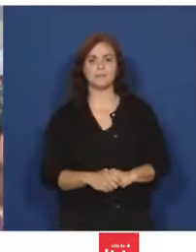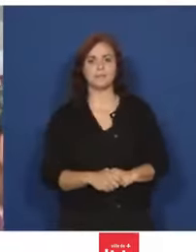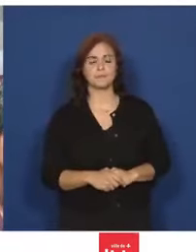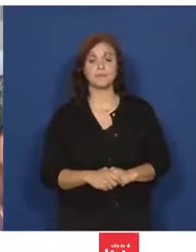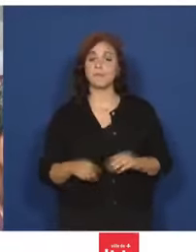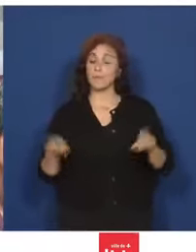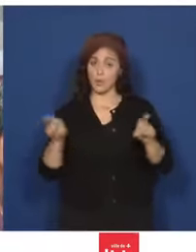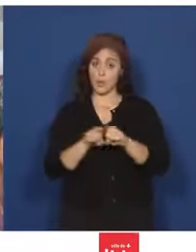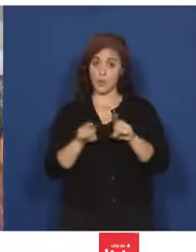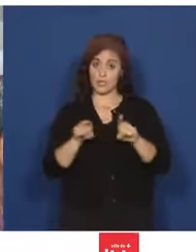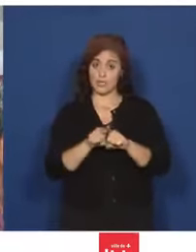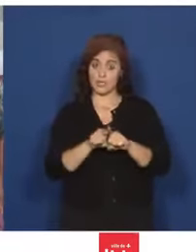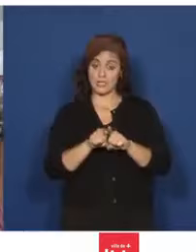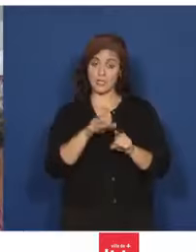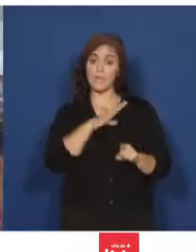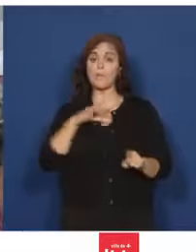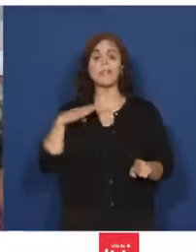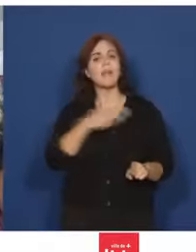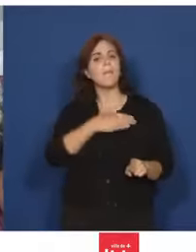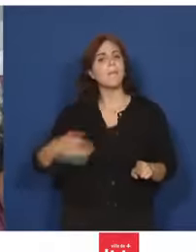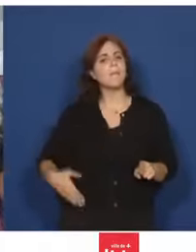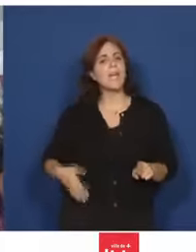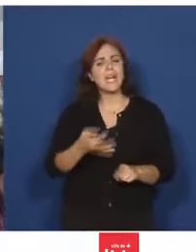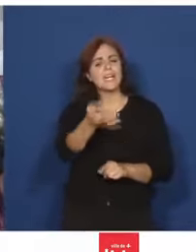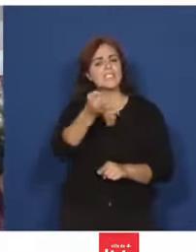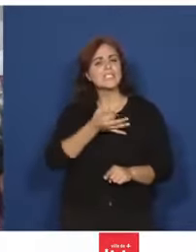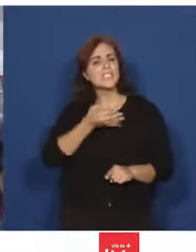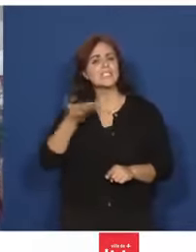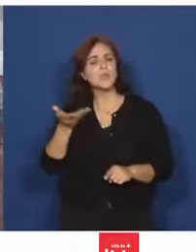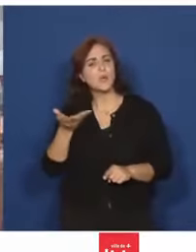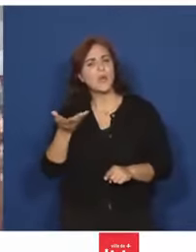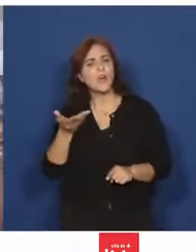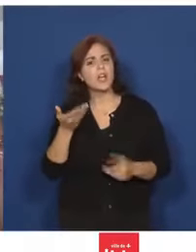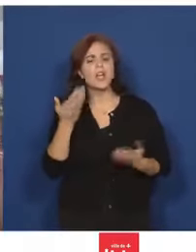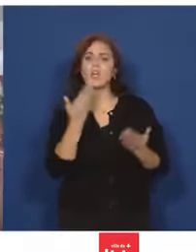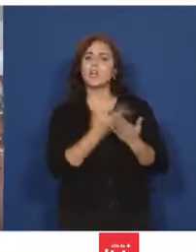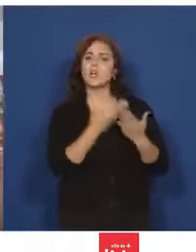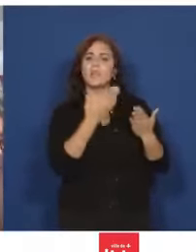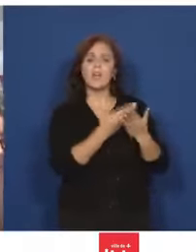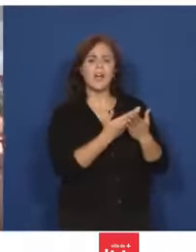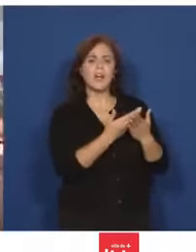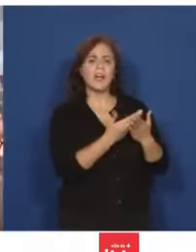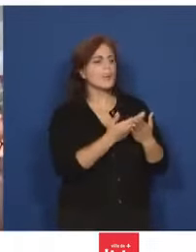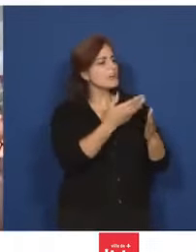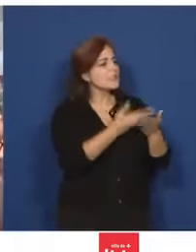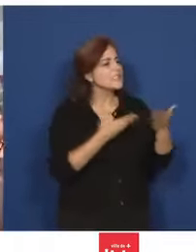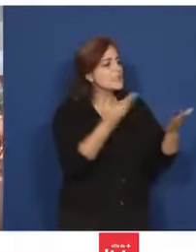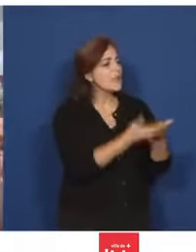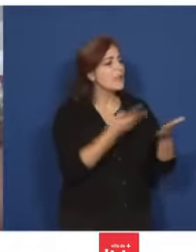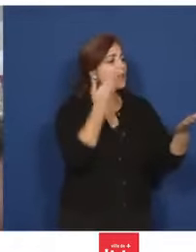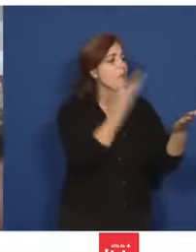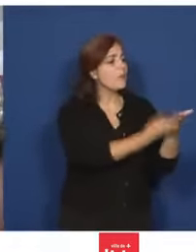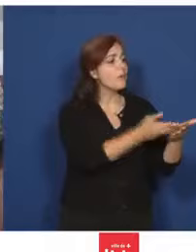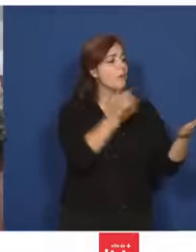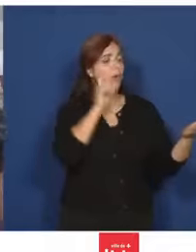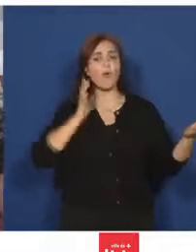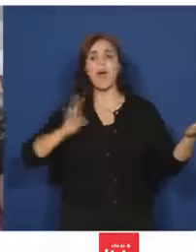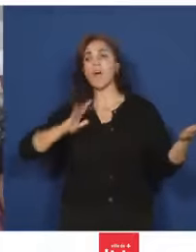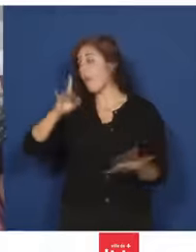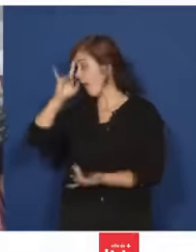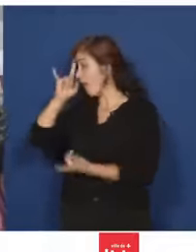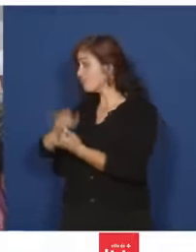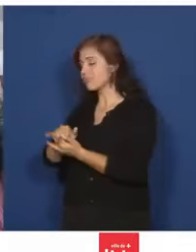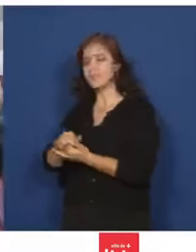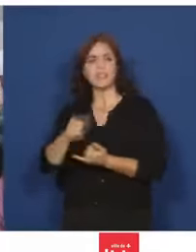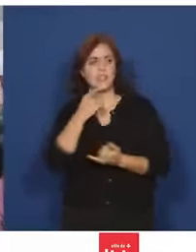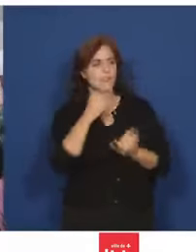même temps, Madame le maire, vous avez dit qu'une méprise historique serait à l'origine de la situation présente. La serre dite équatoriale